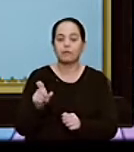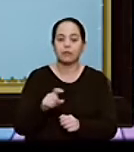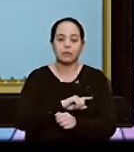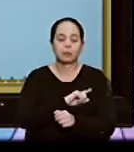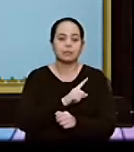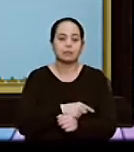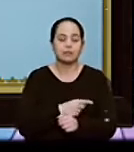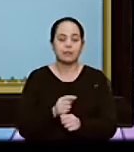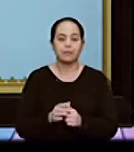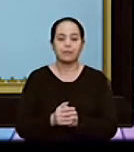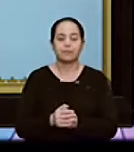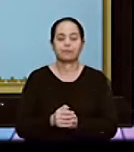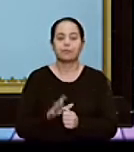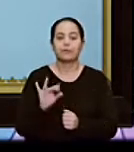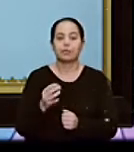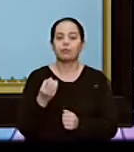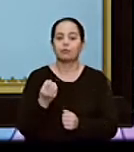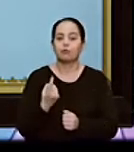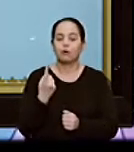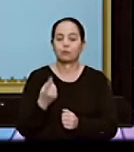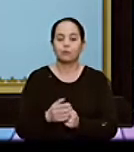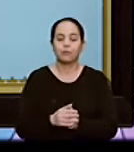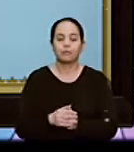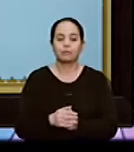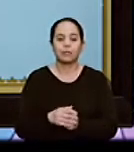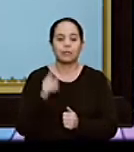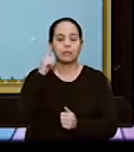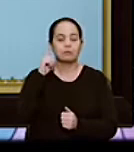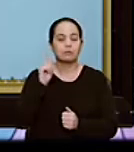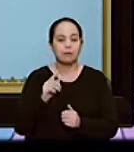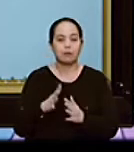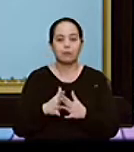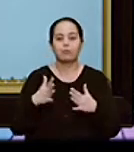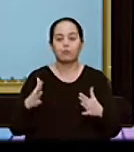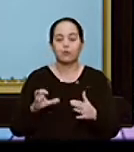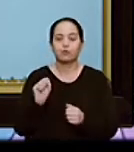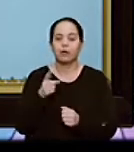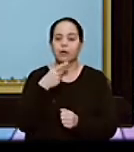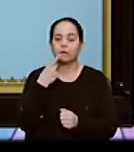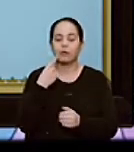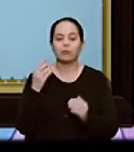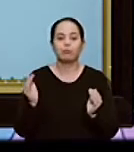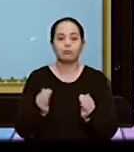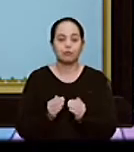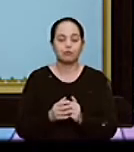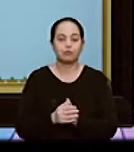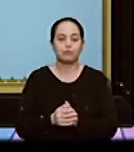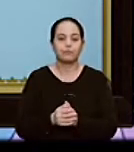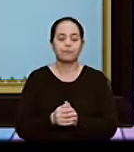И еще одну. Знай больше, а говори меньше.